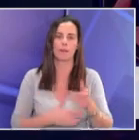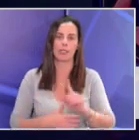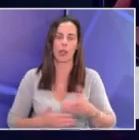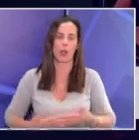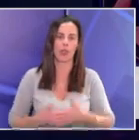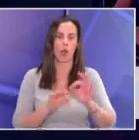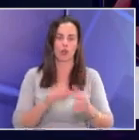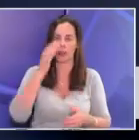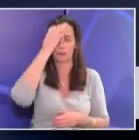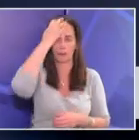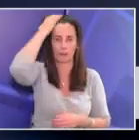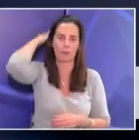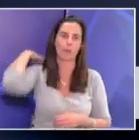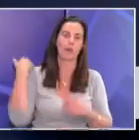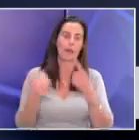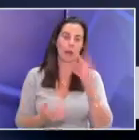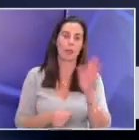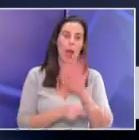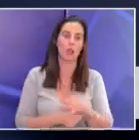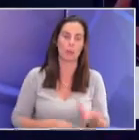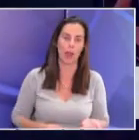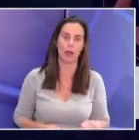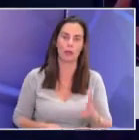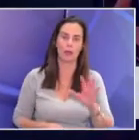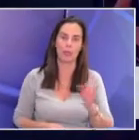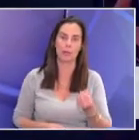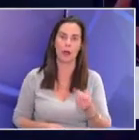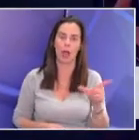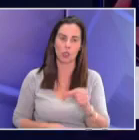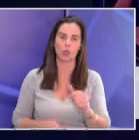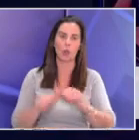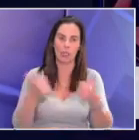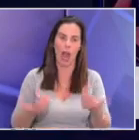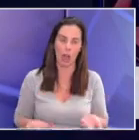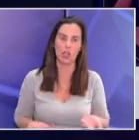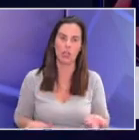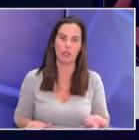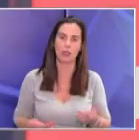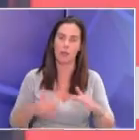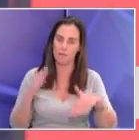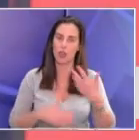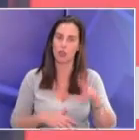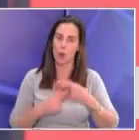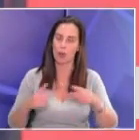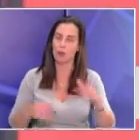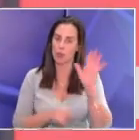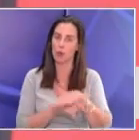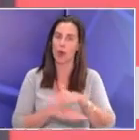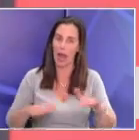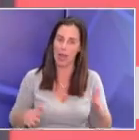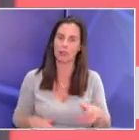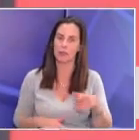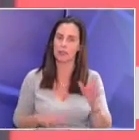לא הילד שלך. למשל. שלא לדבר על ההשלכות שיכולות להיות לזה, במידה או. ונגיד הזוג מתגרש, ואז יש כל מיני השלכות על